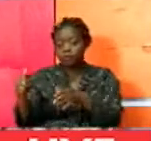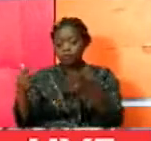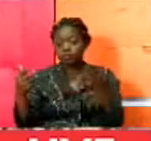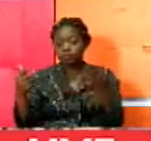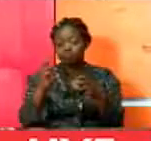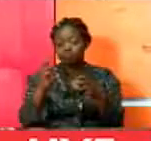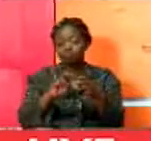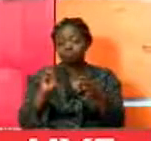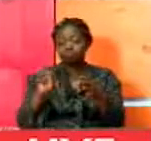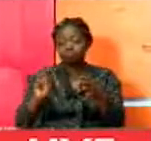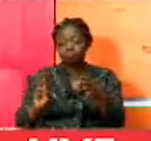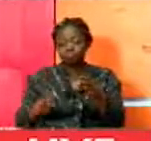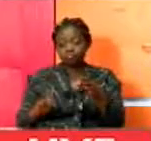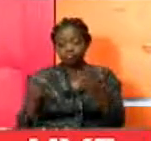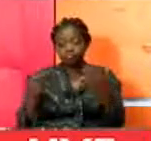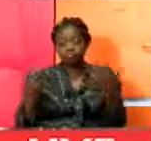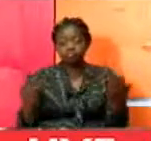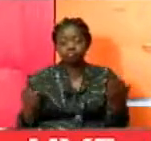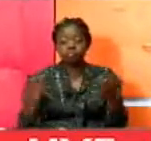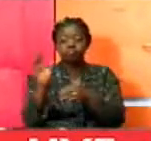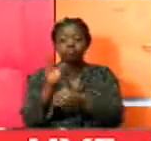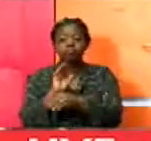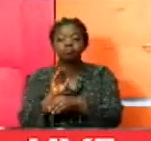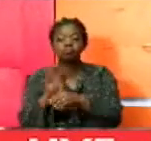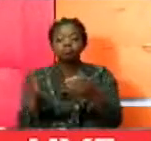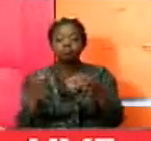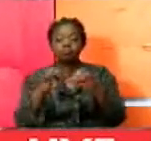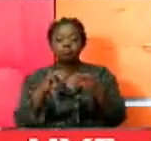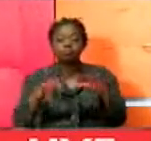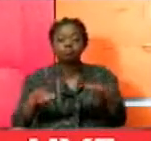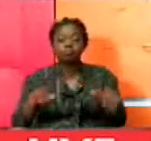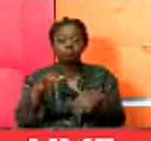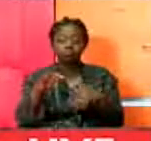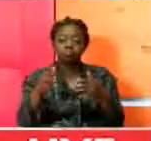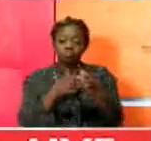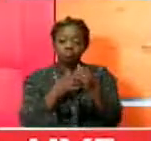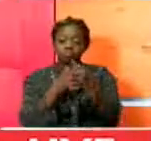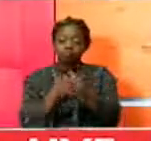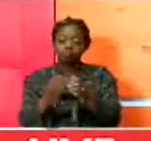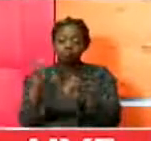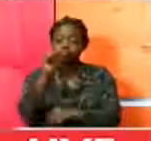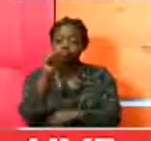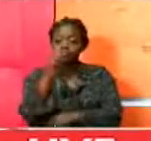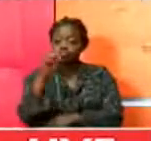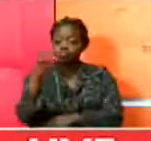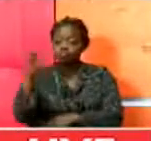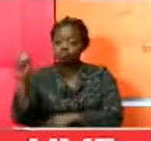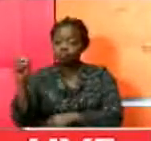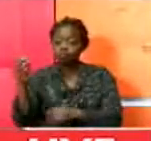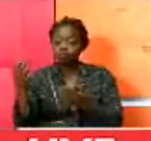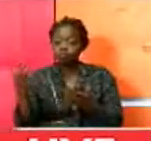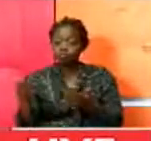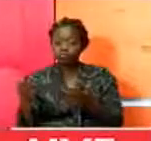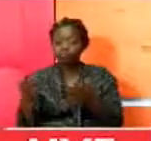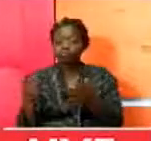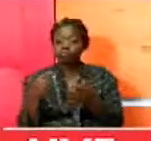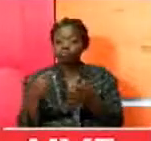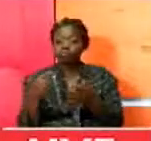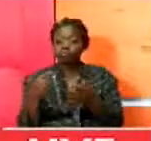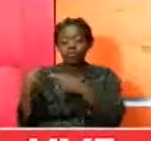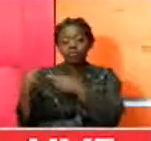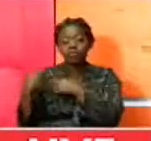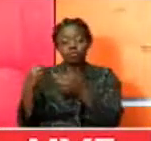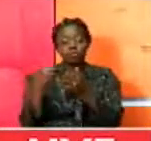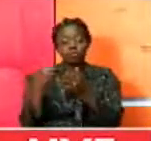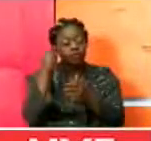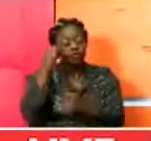babisuula ebbali. Bano babadde mu lukiiko lwe batuuzizza mu katale kaabwe okubadde abakulembeze bazisako mwe beegattira abakwatibwako sente